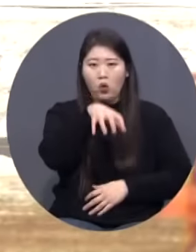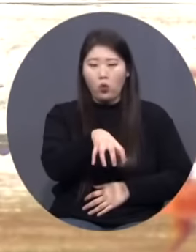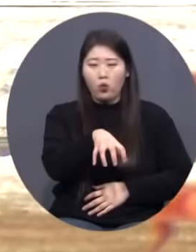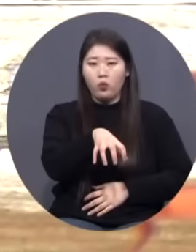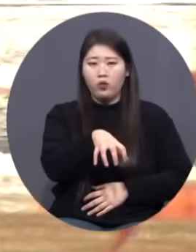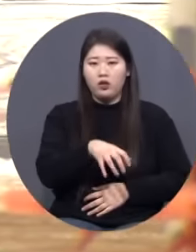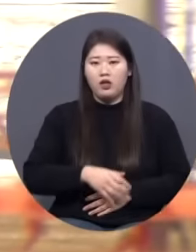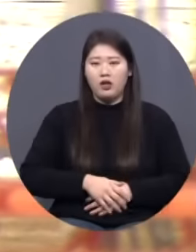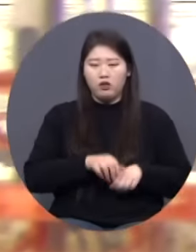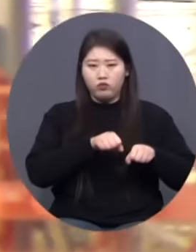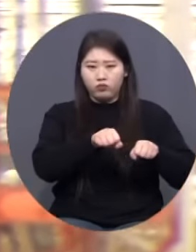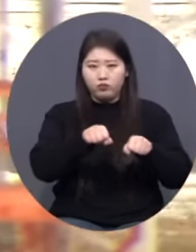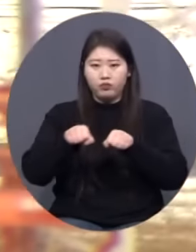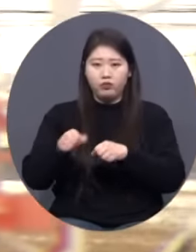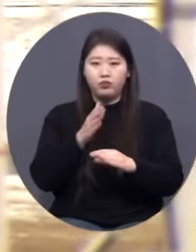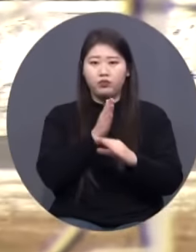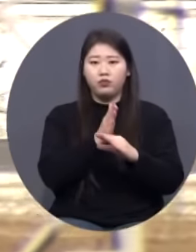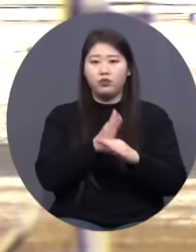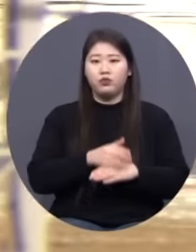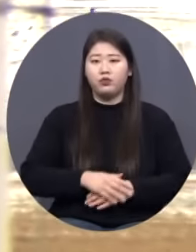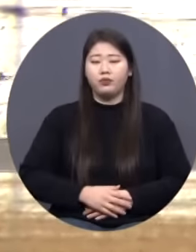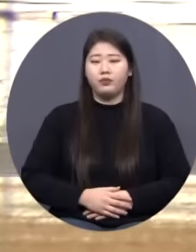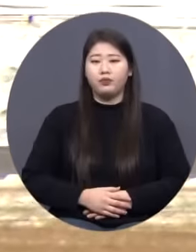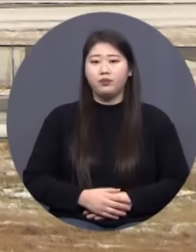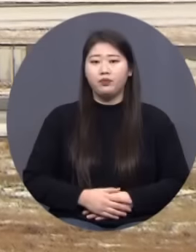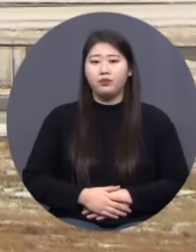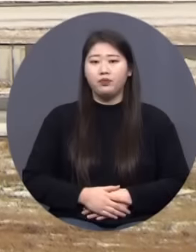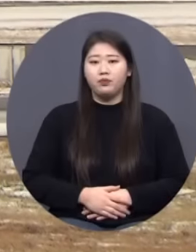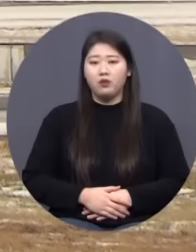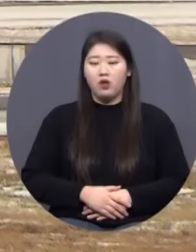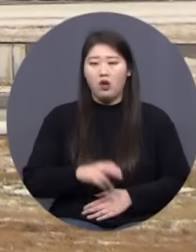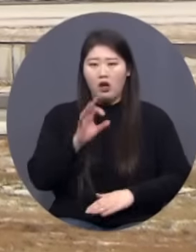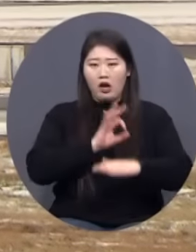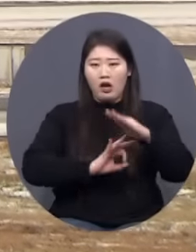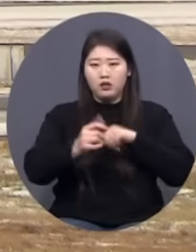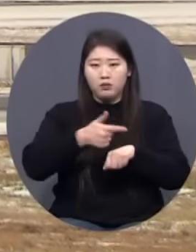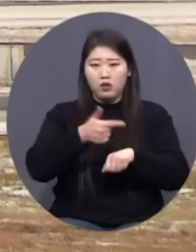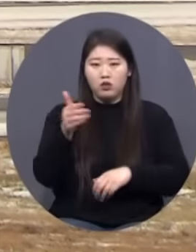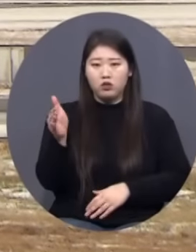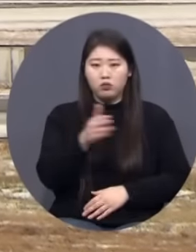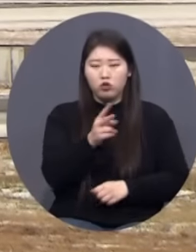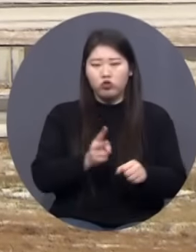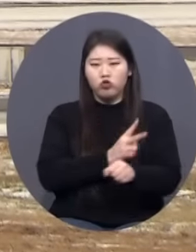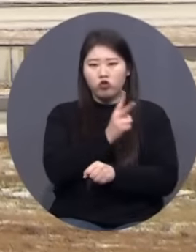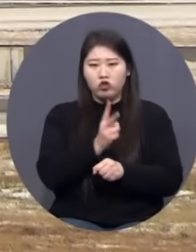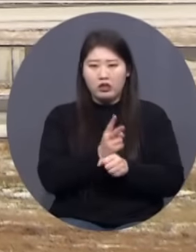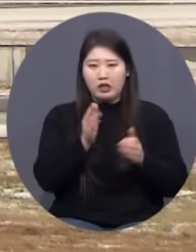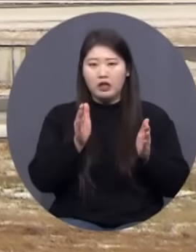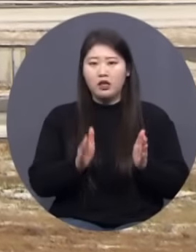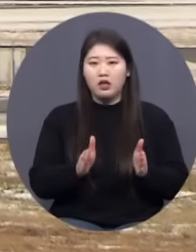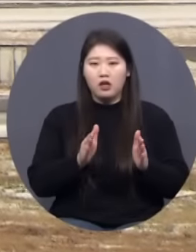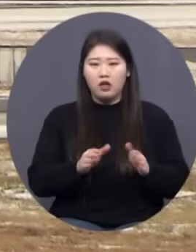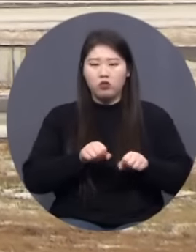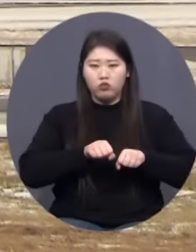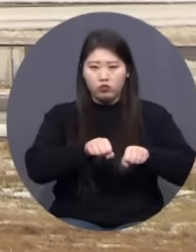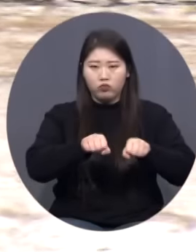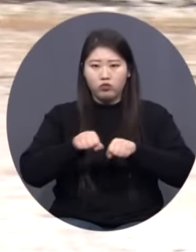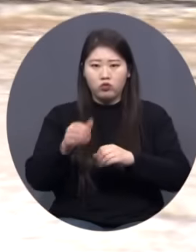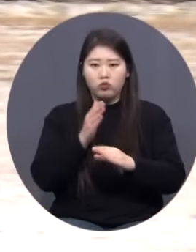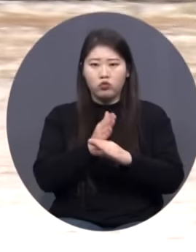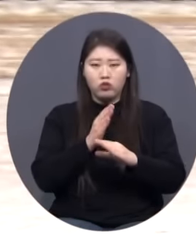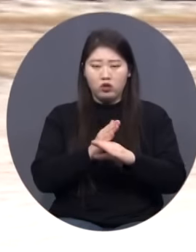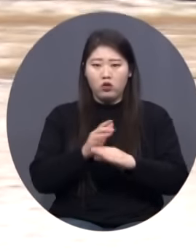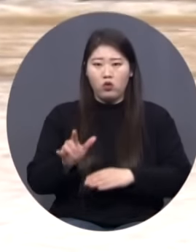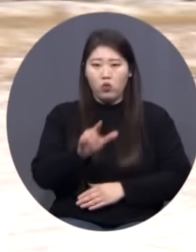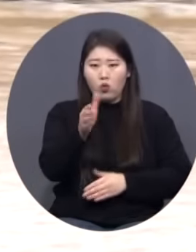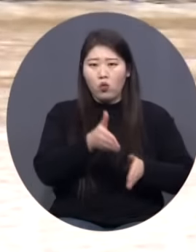사이로 제설차가 쉴 새 없이 오갑니다. 오전 6시부터 2시간 동안 쌓인 눈을 치우기 위해 폐쇄됐던